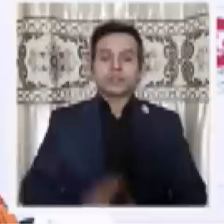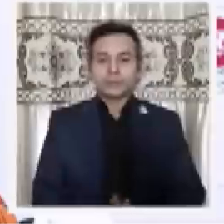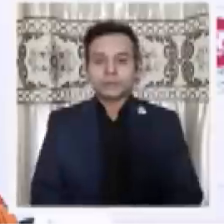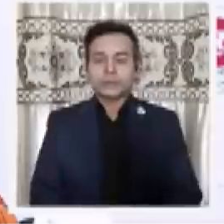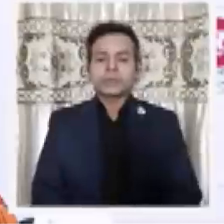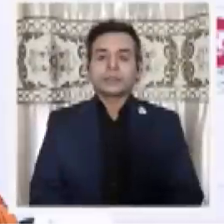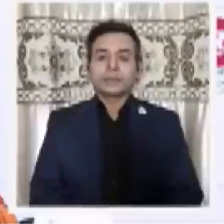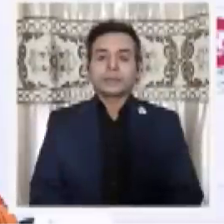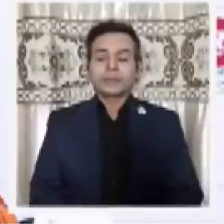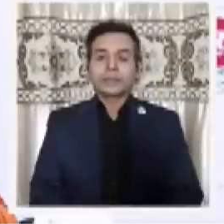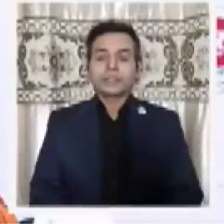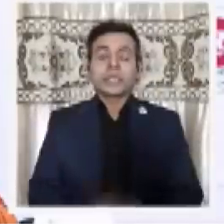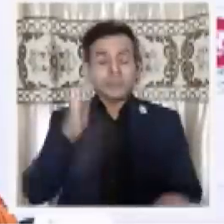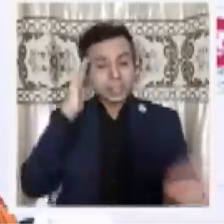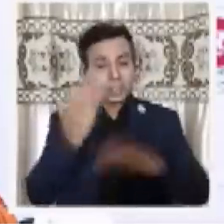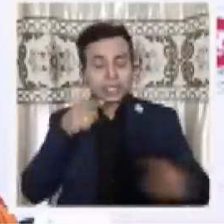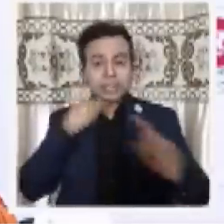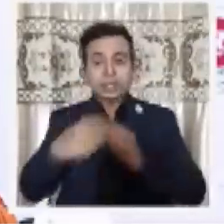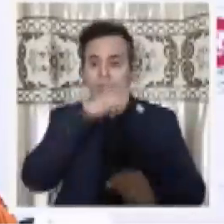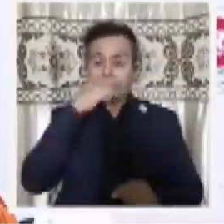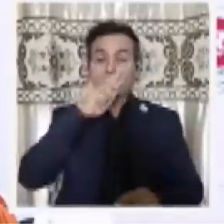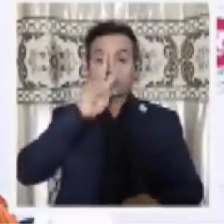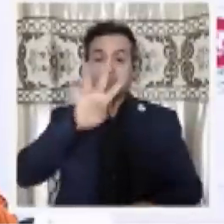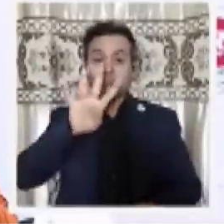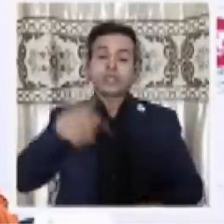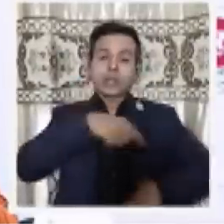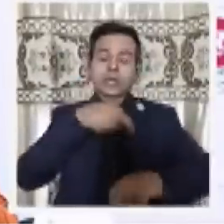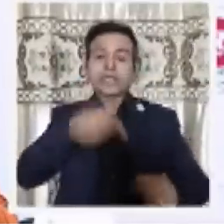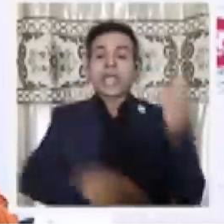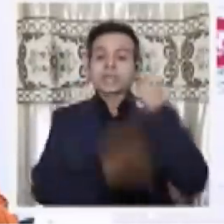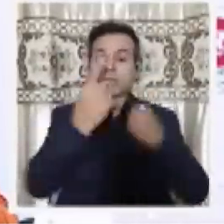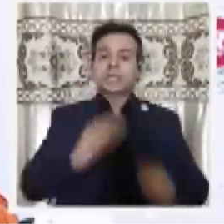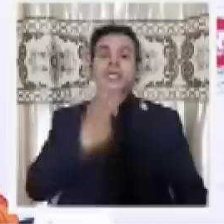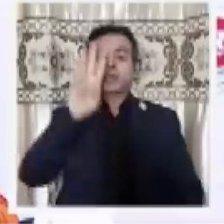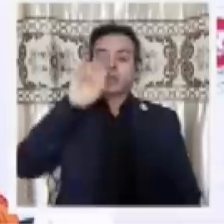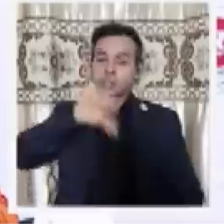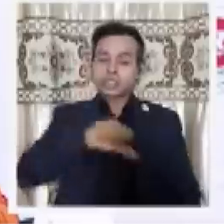4.23%, রংপুর 3.02% এবং ময়মনসিংহে 2.42%।